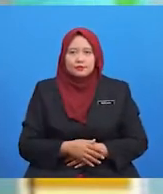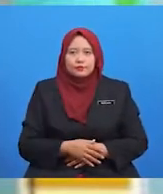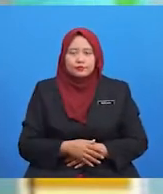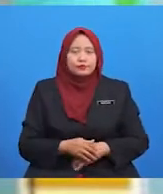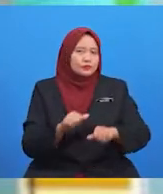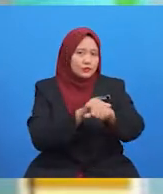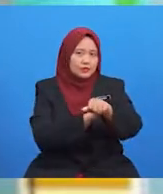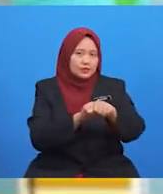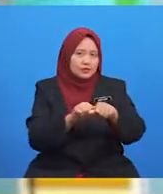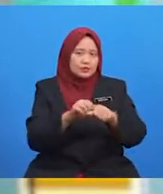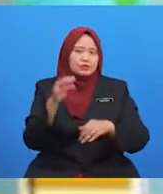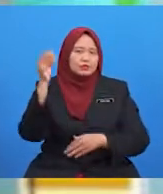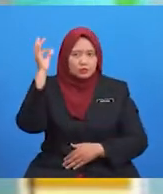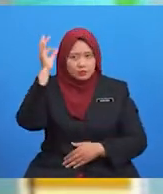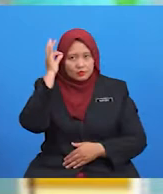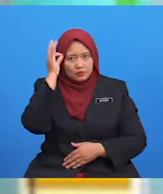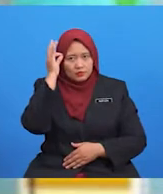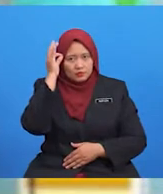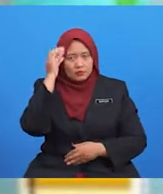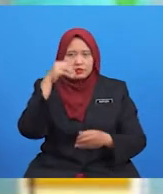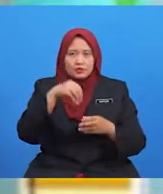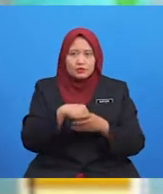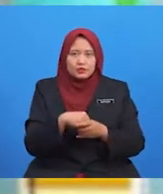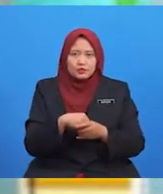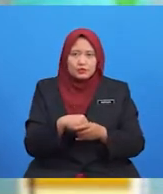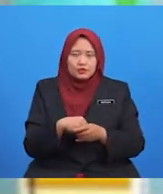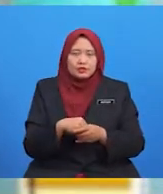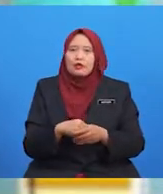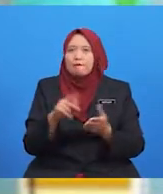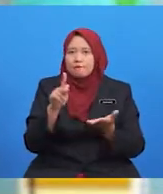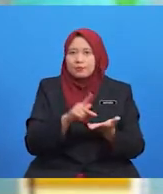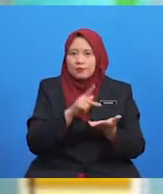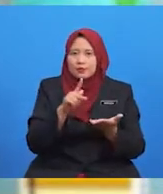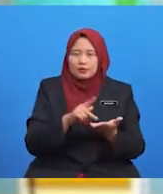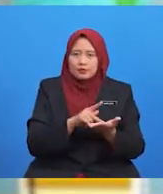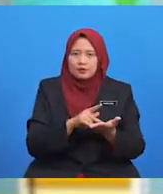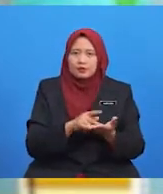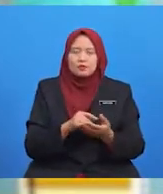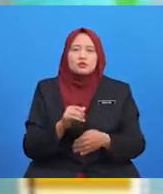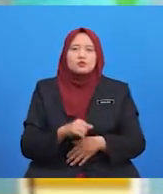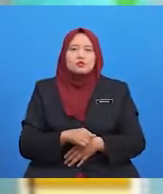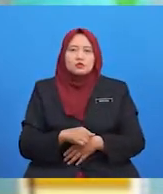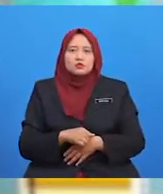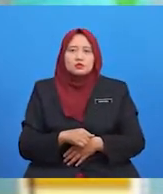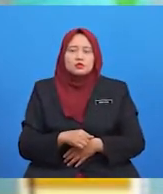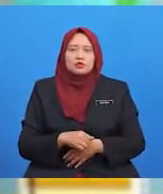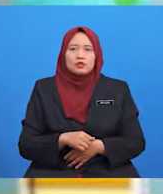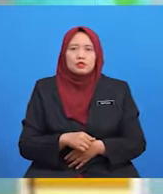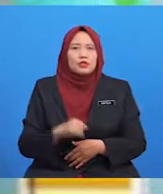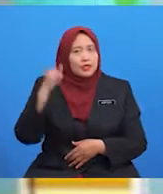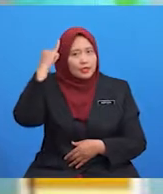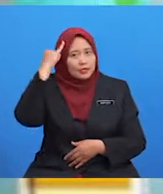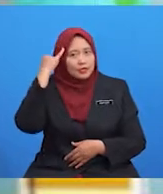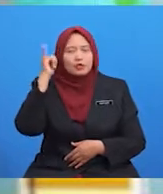Aspek pemikiran dalam karya bermaksud sesuatu fikiran atau idea yang